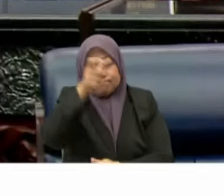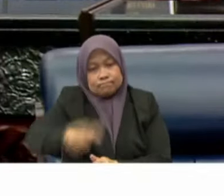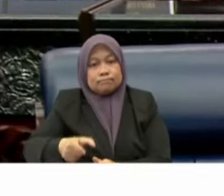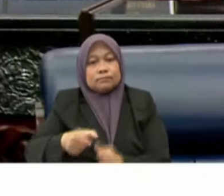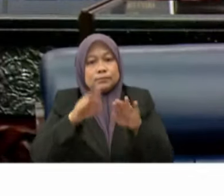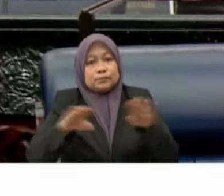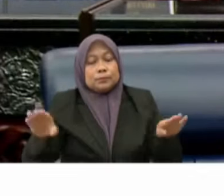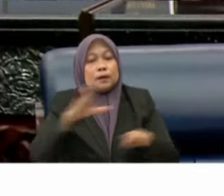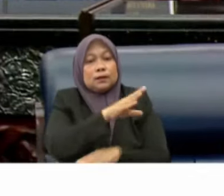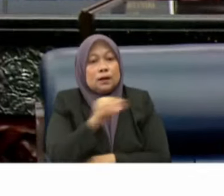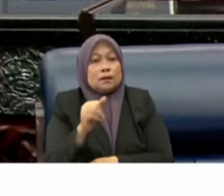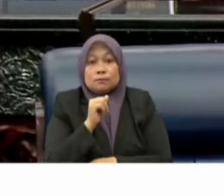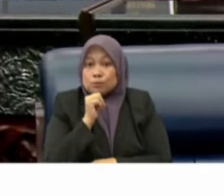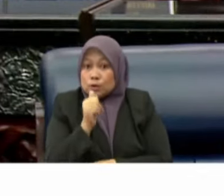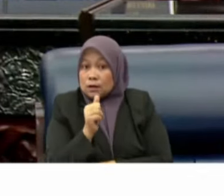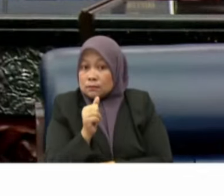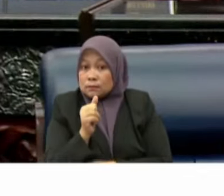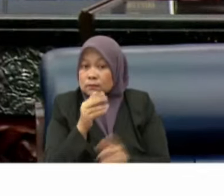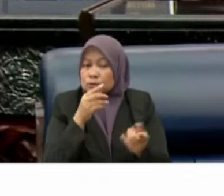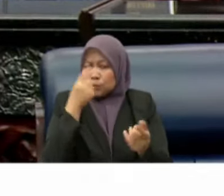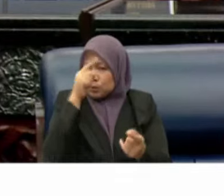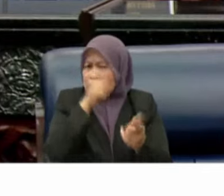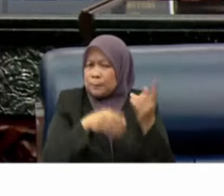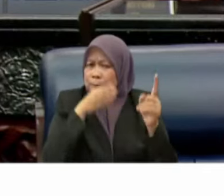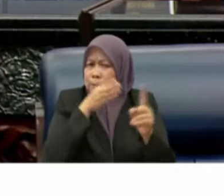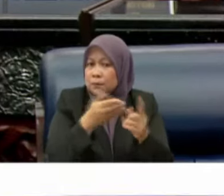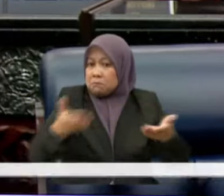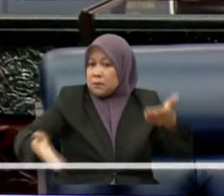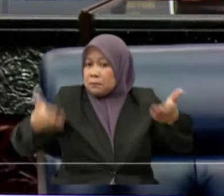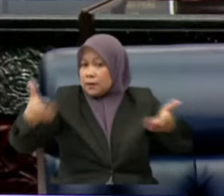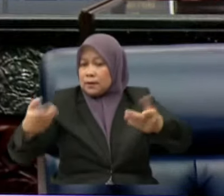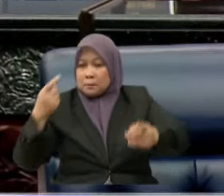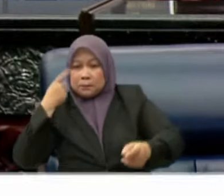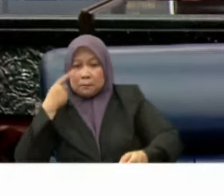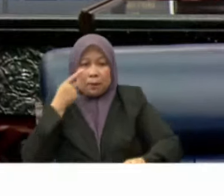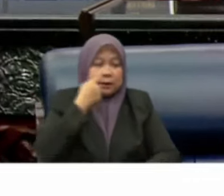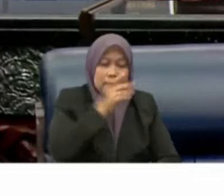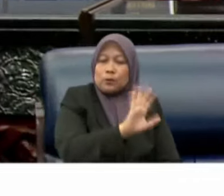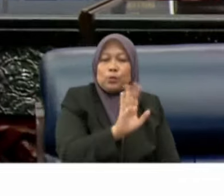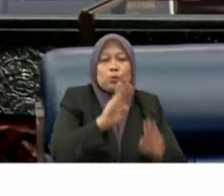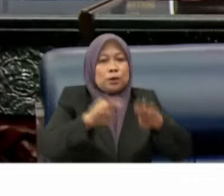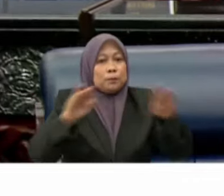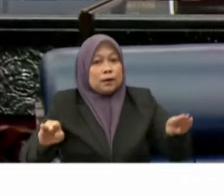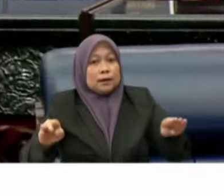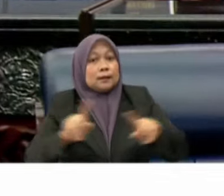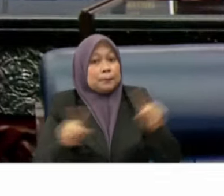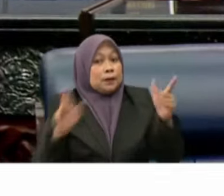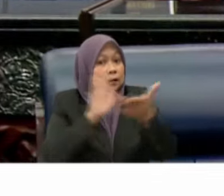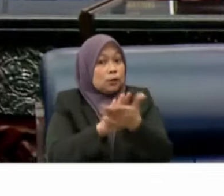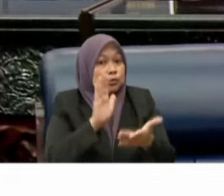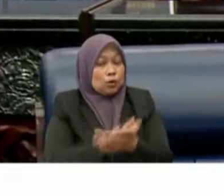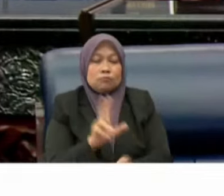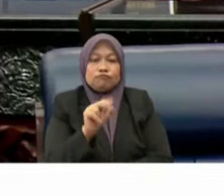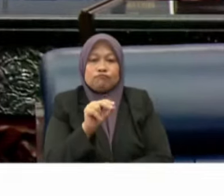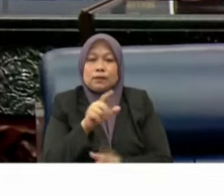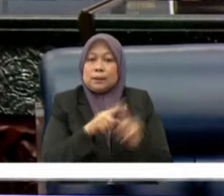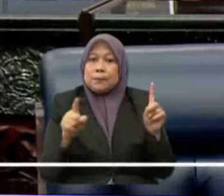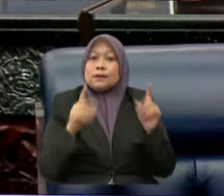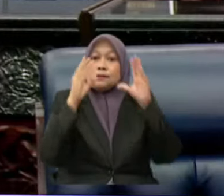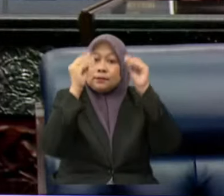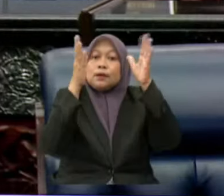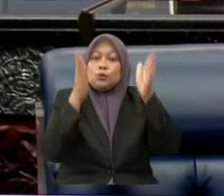pelaporan ini bukan bukan untuk tujuan perbandingan pencapaian antar murid atau sekolah guru